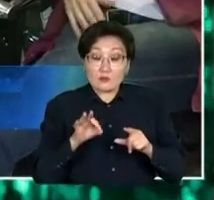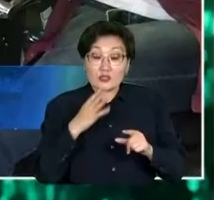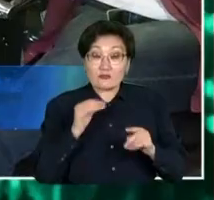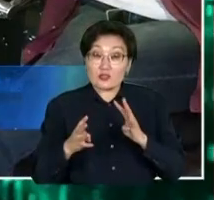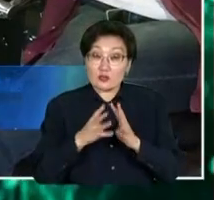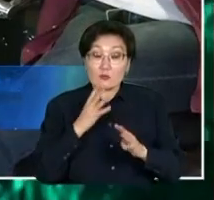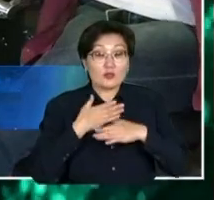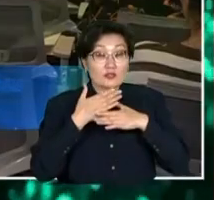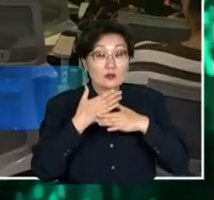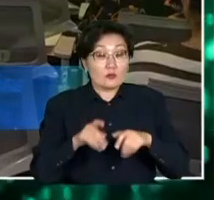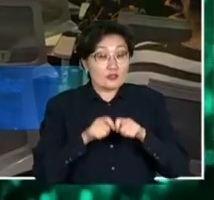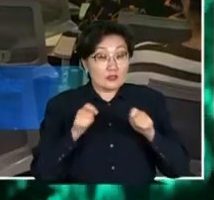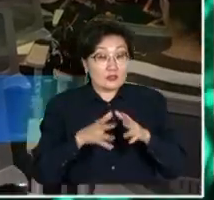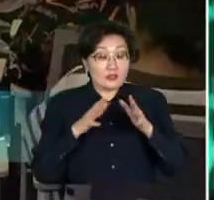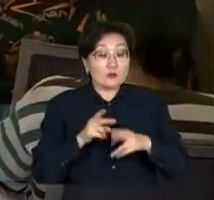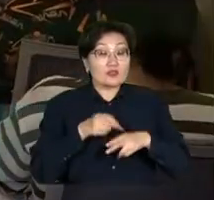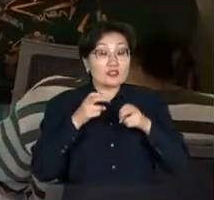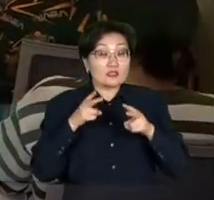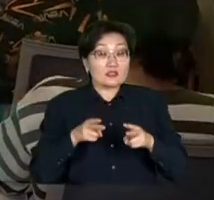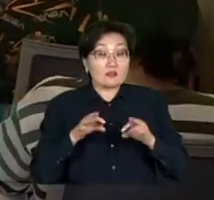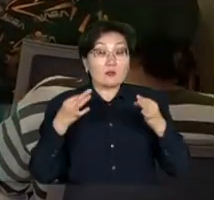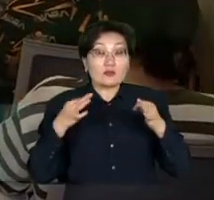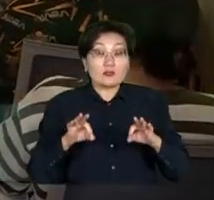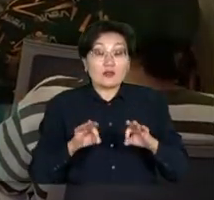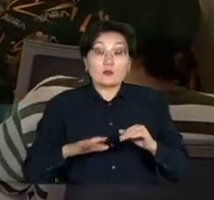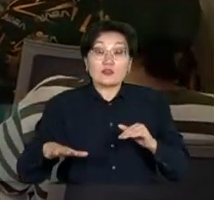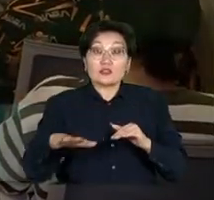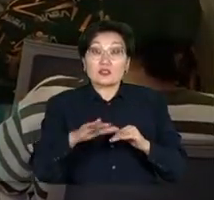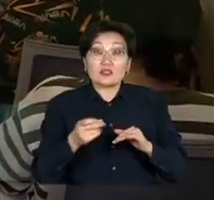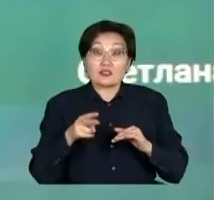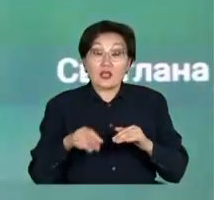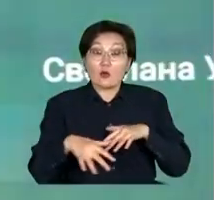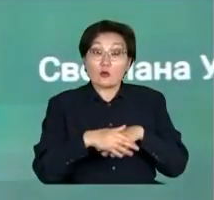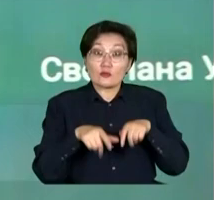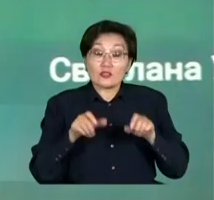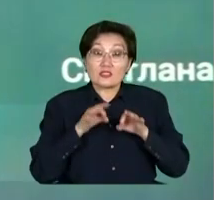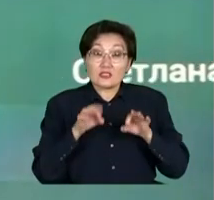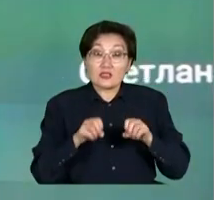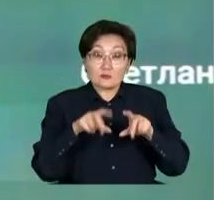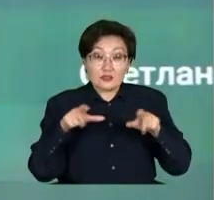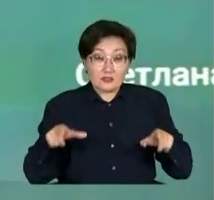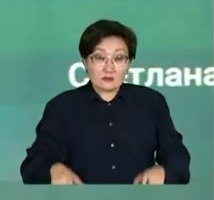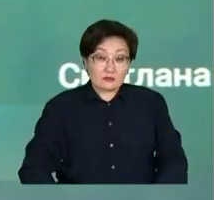очередь, способствует созданию более безопасного и прозрачного пространства для общества, отметили специалисты.